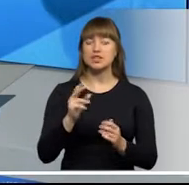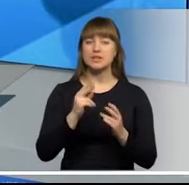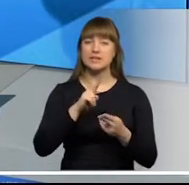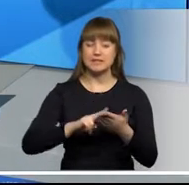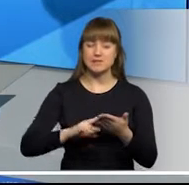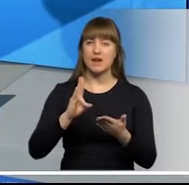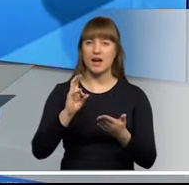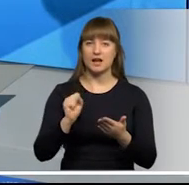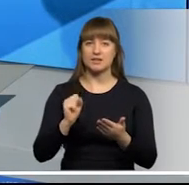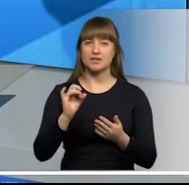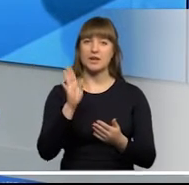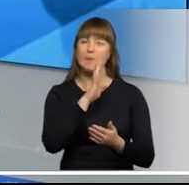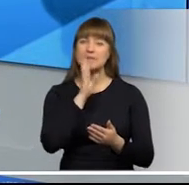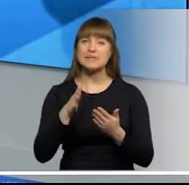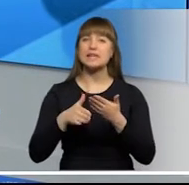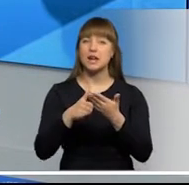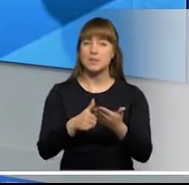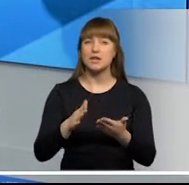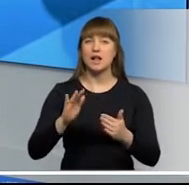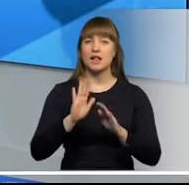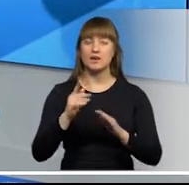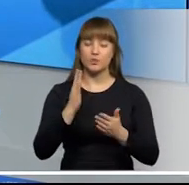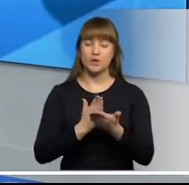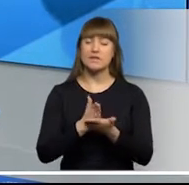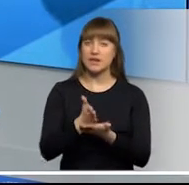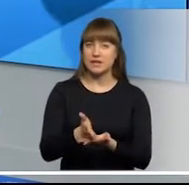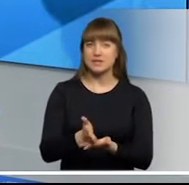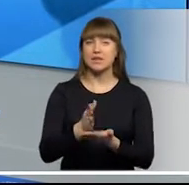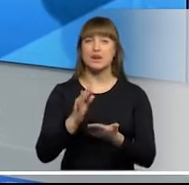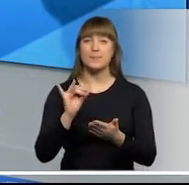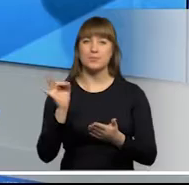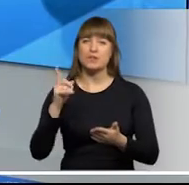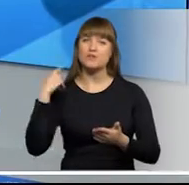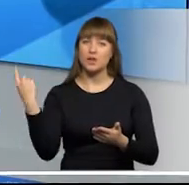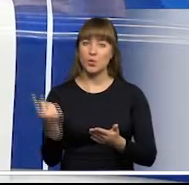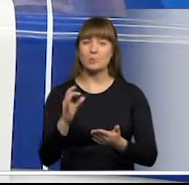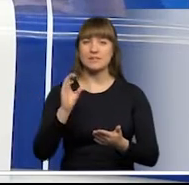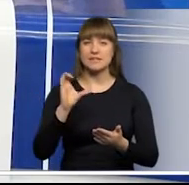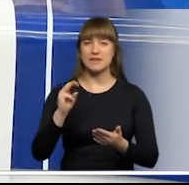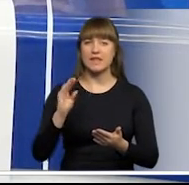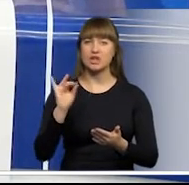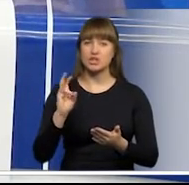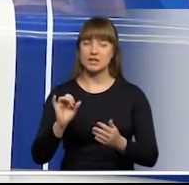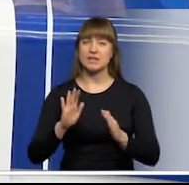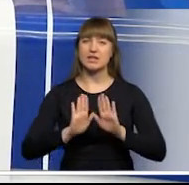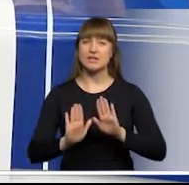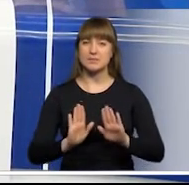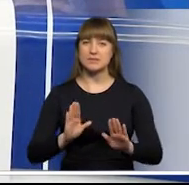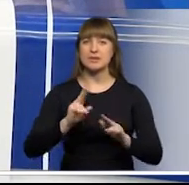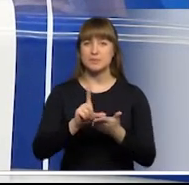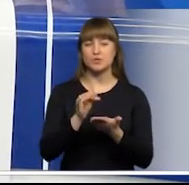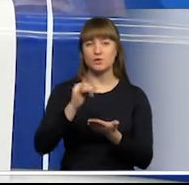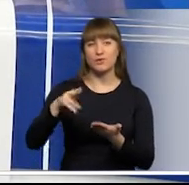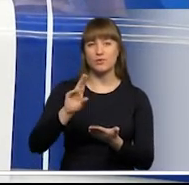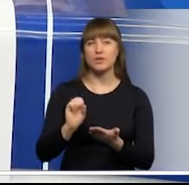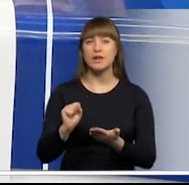заместитель управляющего отделением Пенсионного фонда России по Ростовской области Светлана Жинкина. Светлана Геннадьевна, здравствуйте. Здравствуйте. Рад